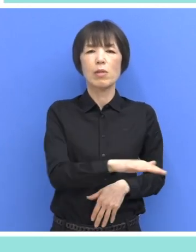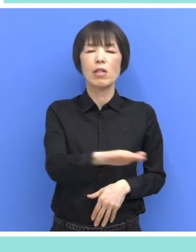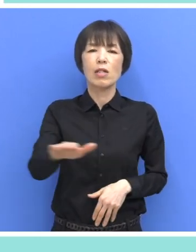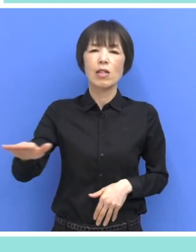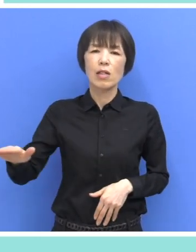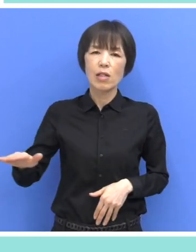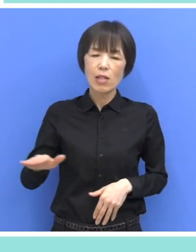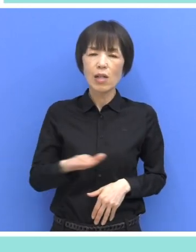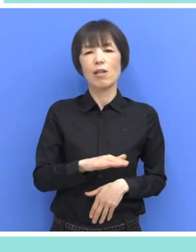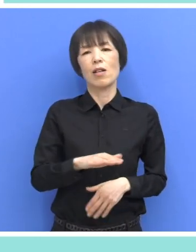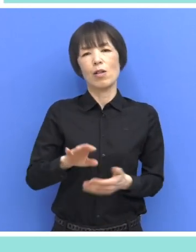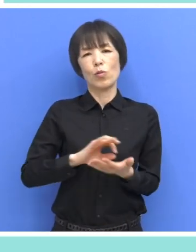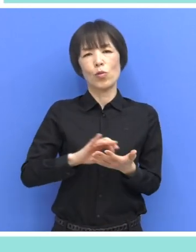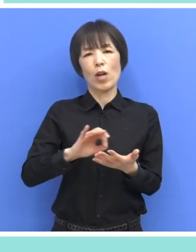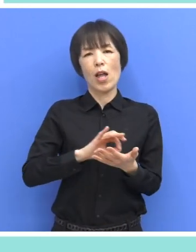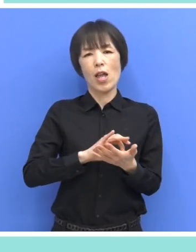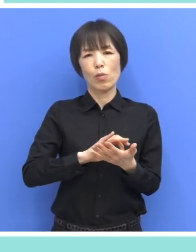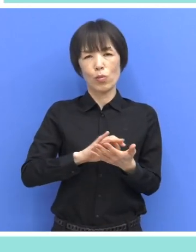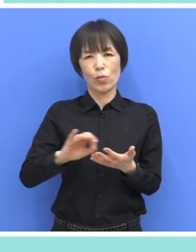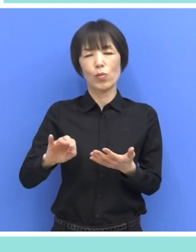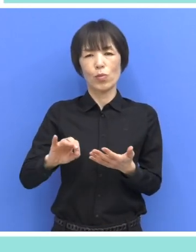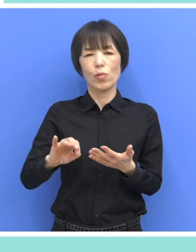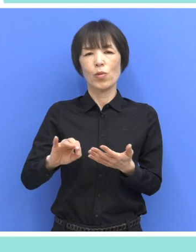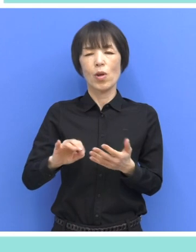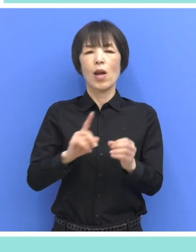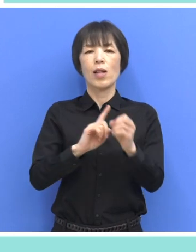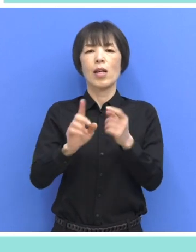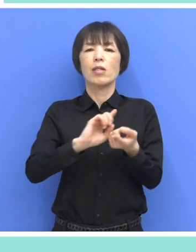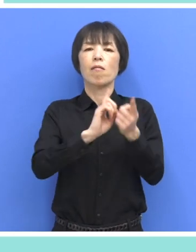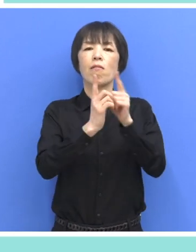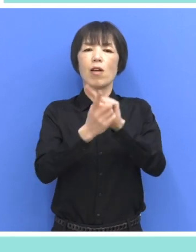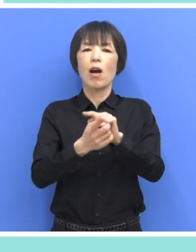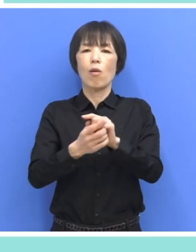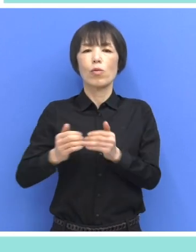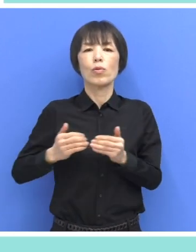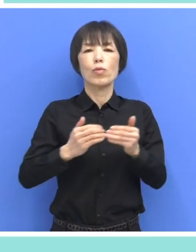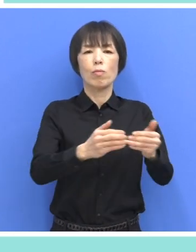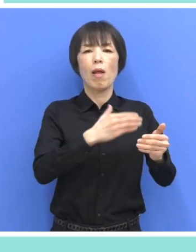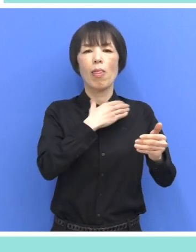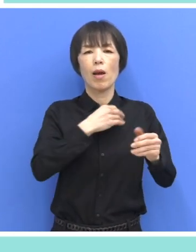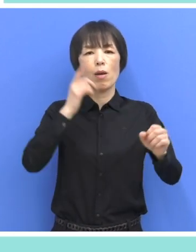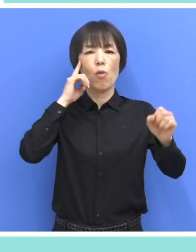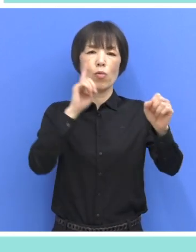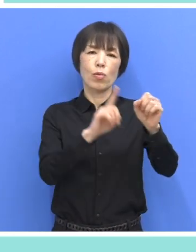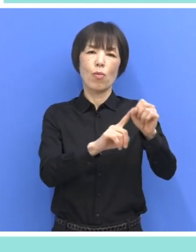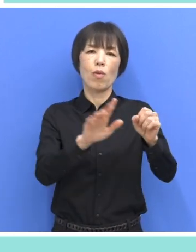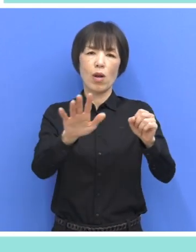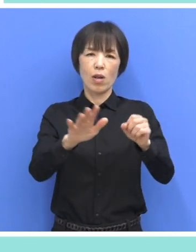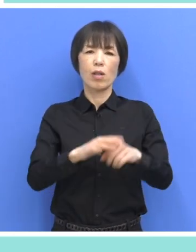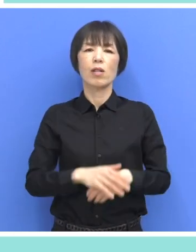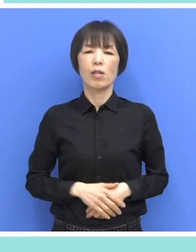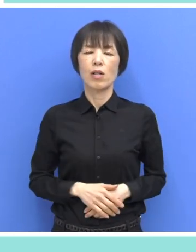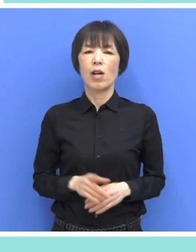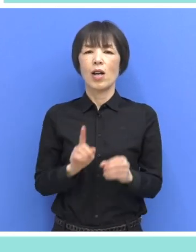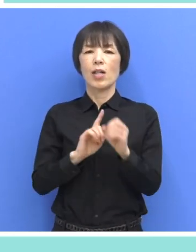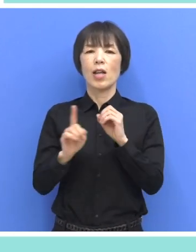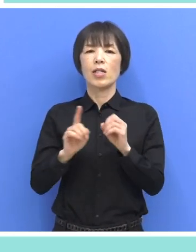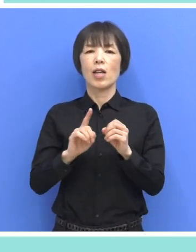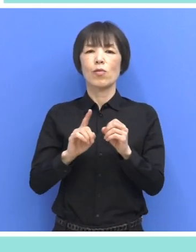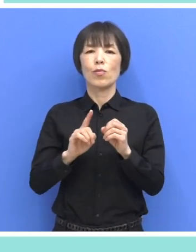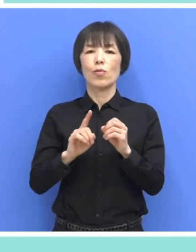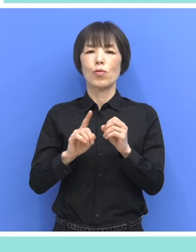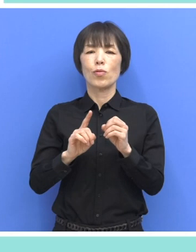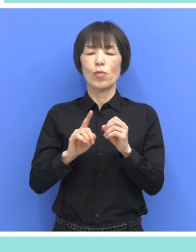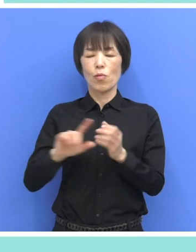使える、みんなに優しい、誰一人取り残さないデジタル化っていうものを進めていきたいと思っています。 デジタルの力でみんなが